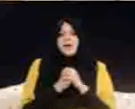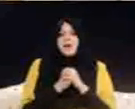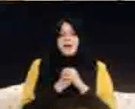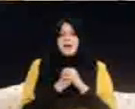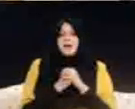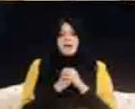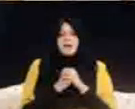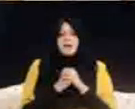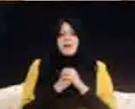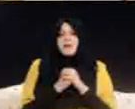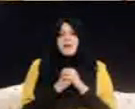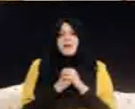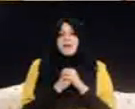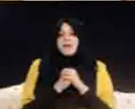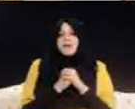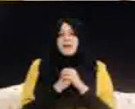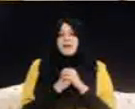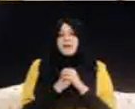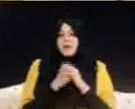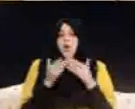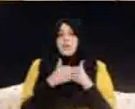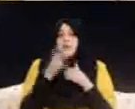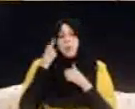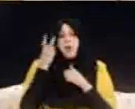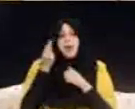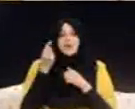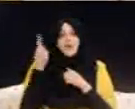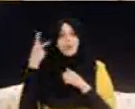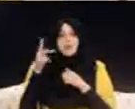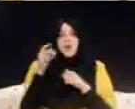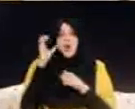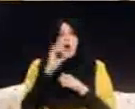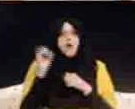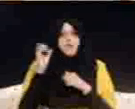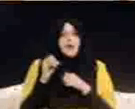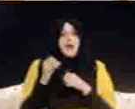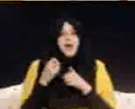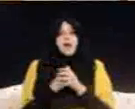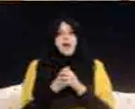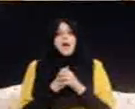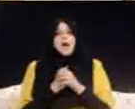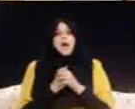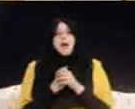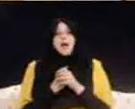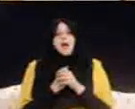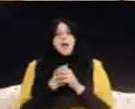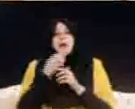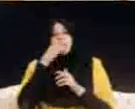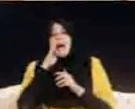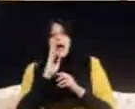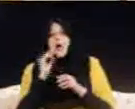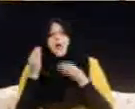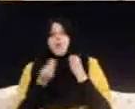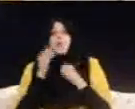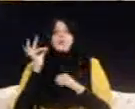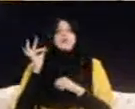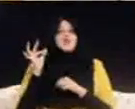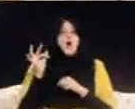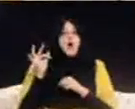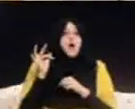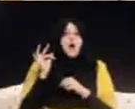سواء كانوا من الأولياء، أو كانوا من الأوصياء، أو